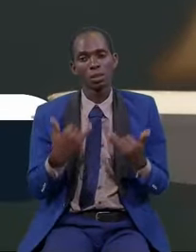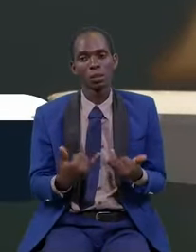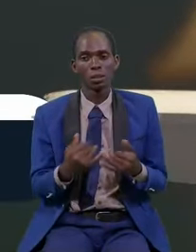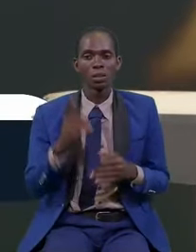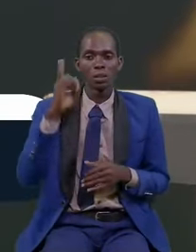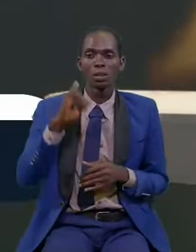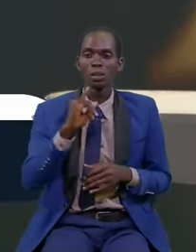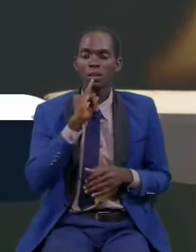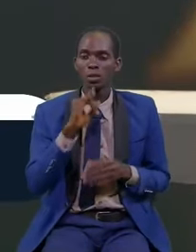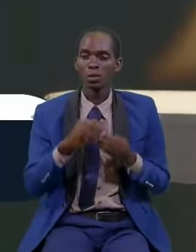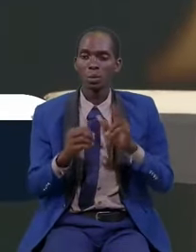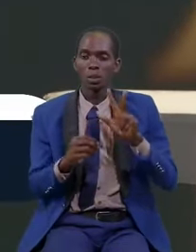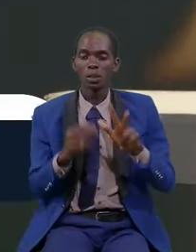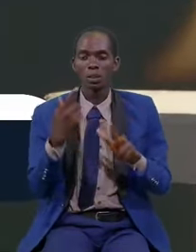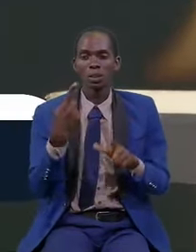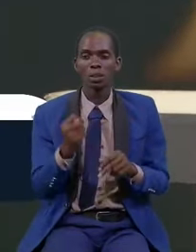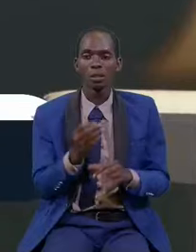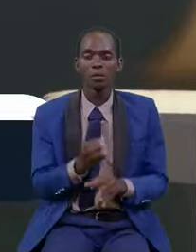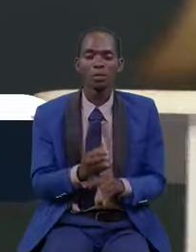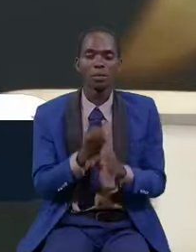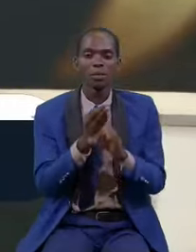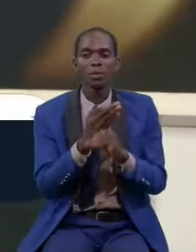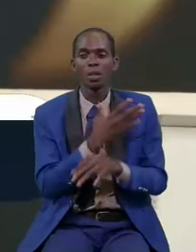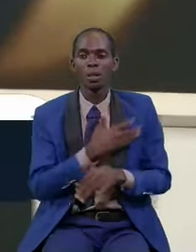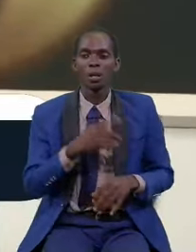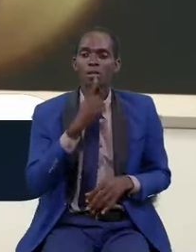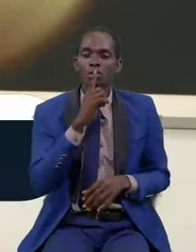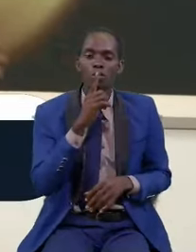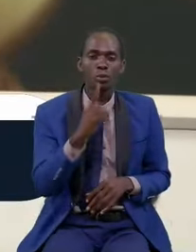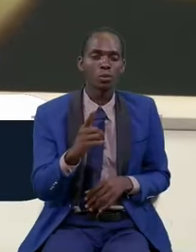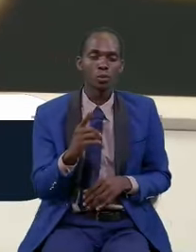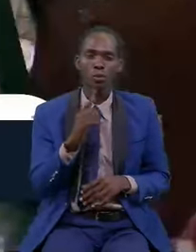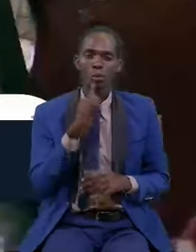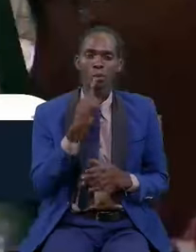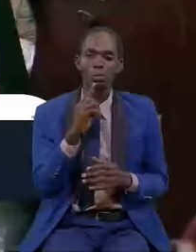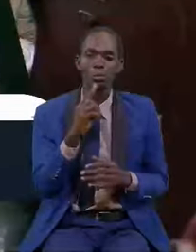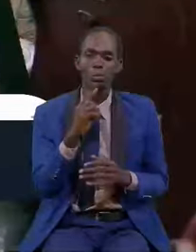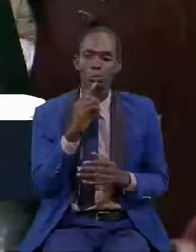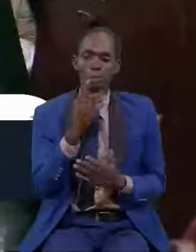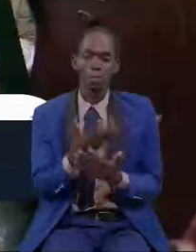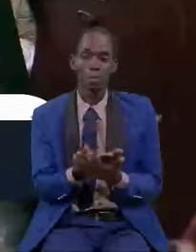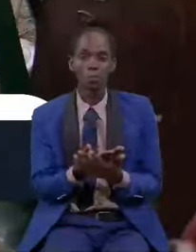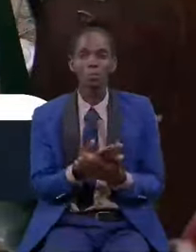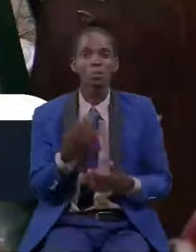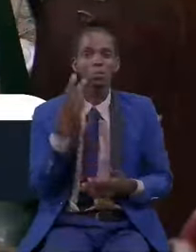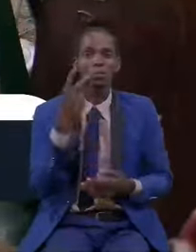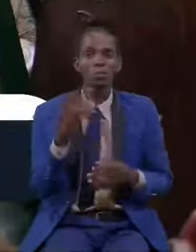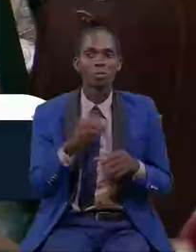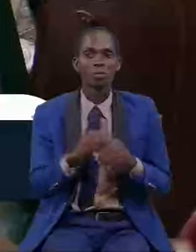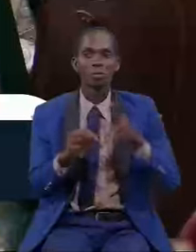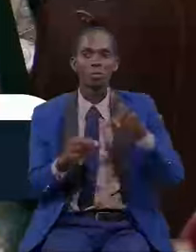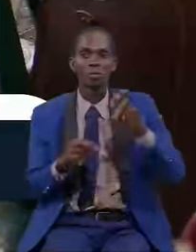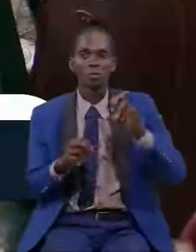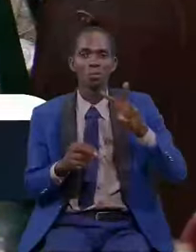témoin fidèle et vrai. Le témoin fidèle et vrai. Apocalypse 3.